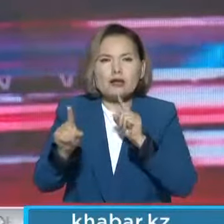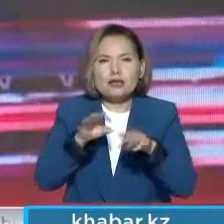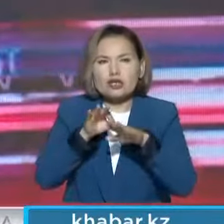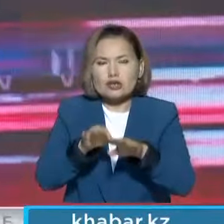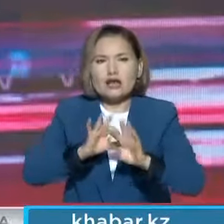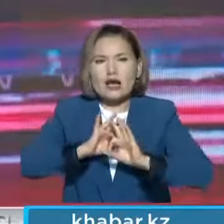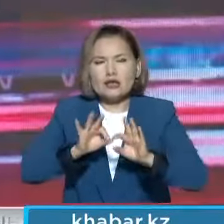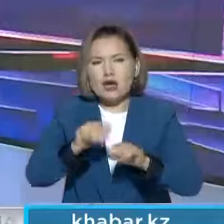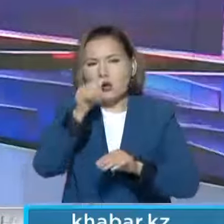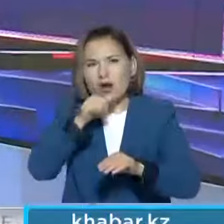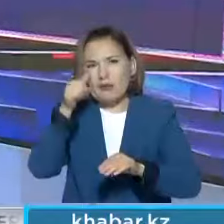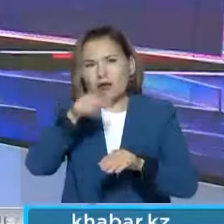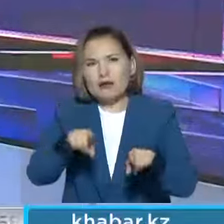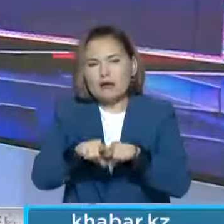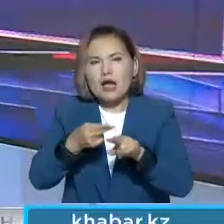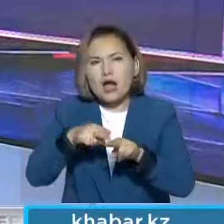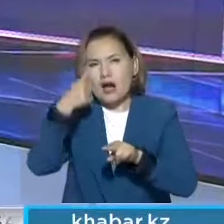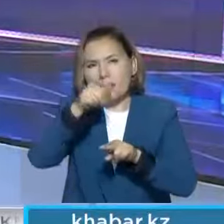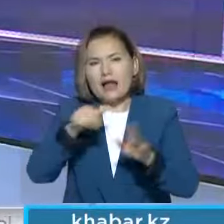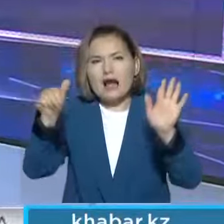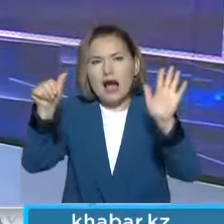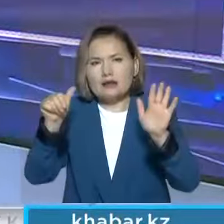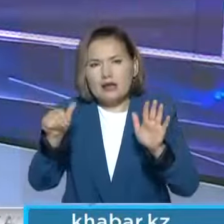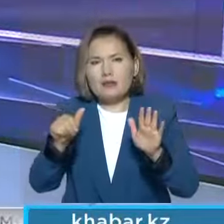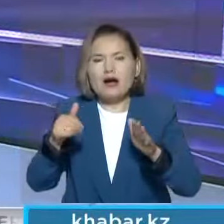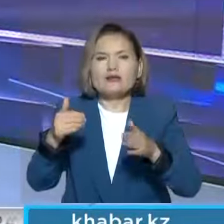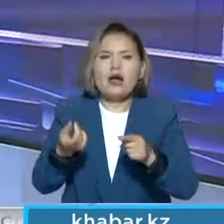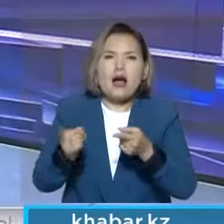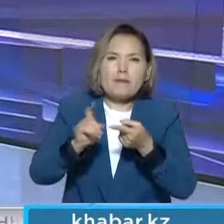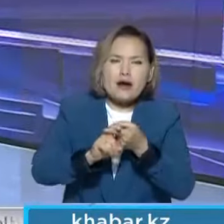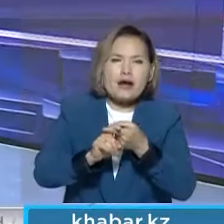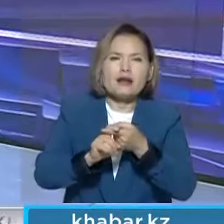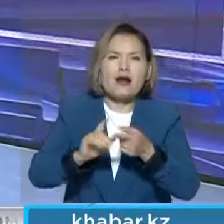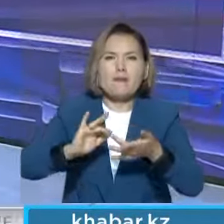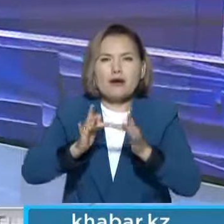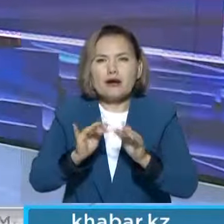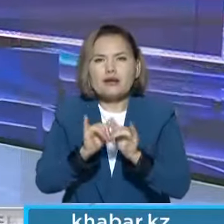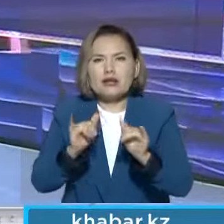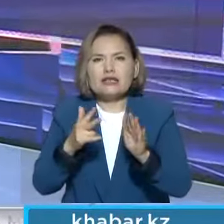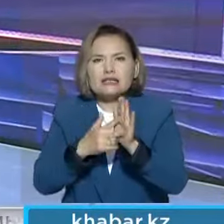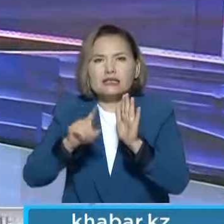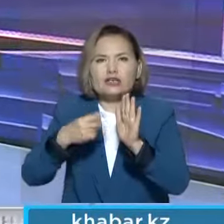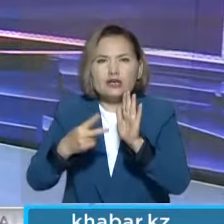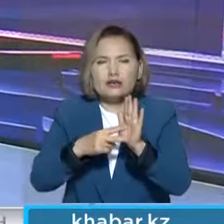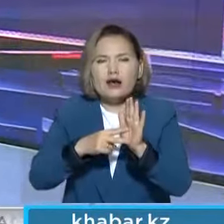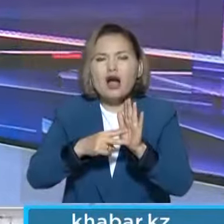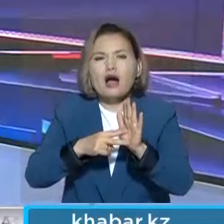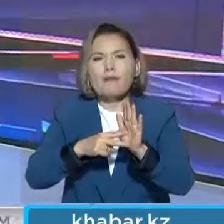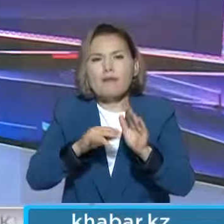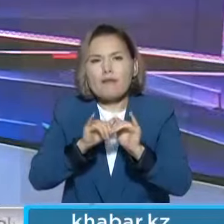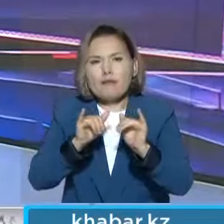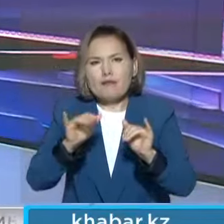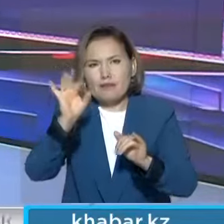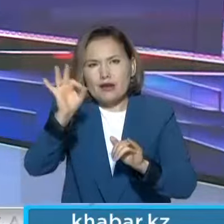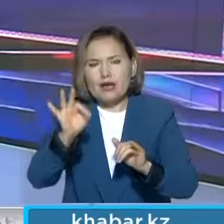жиында айтылды. Өткен жылмен салыстырғанда биылғы 6 айда ақпарат және байланыс саласы 8,7%, құрылыс